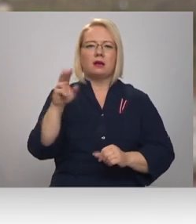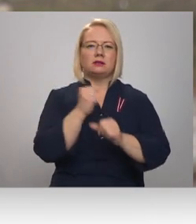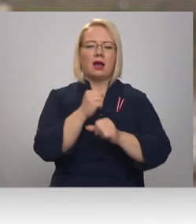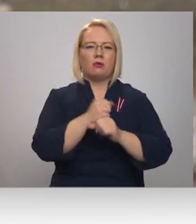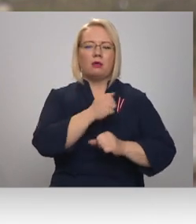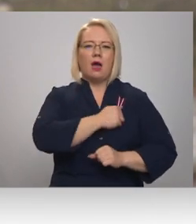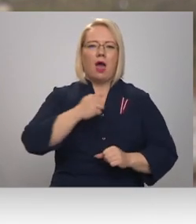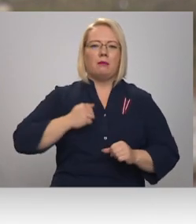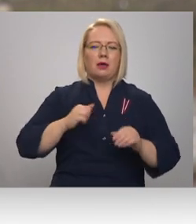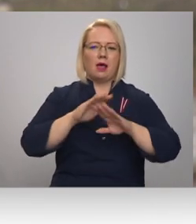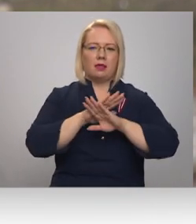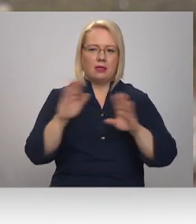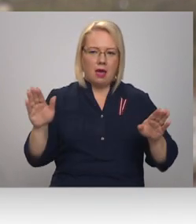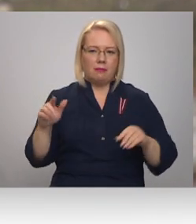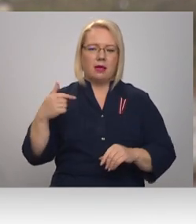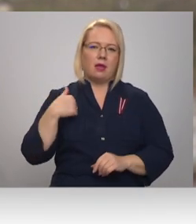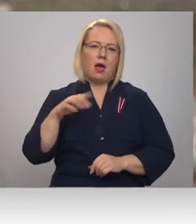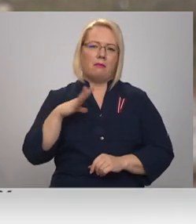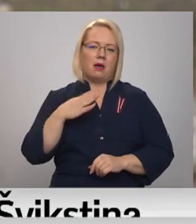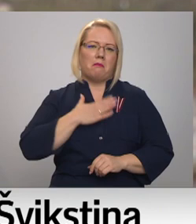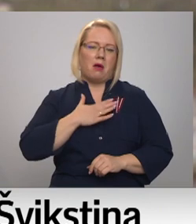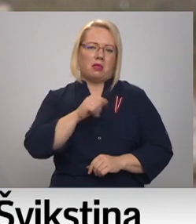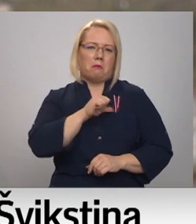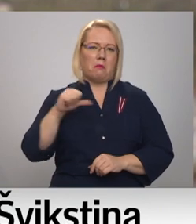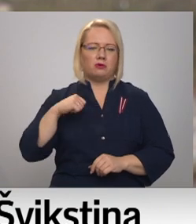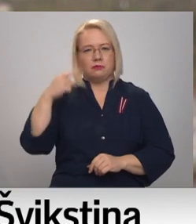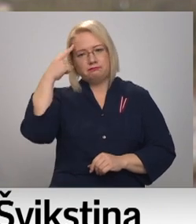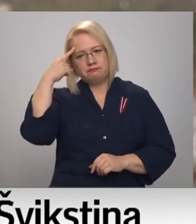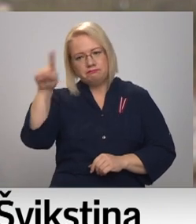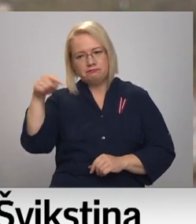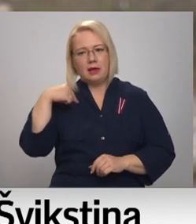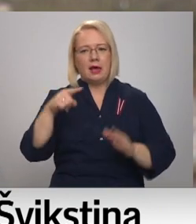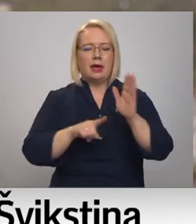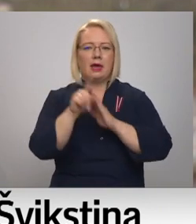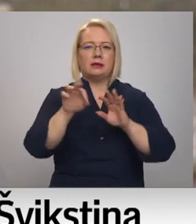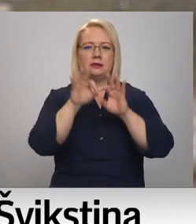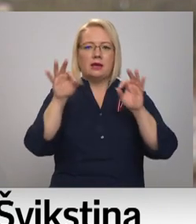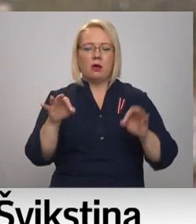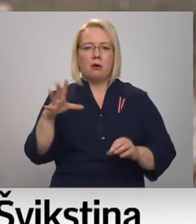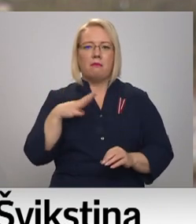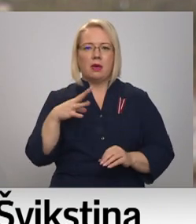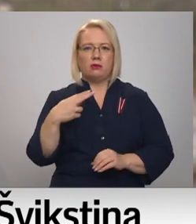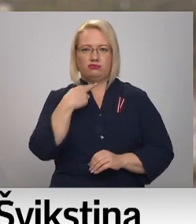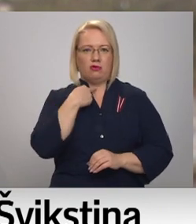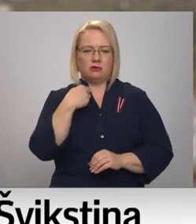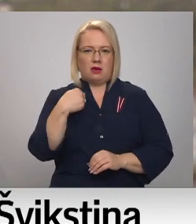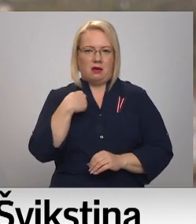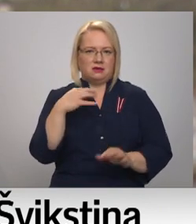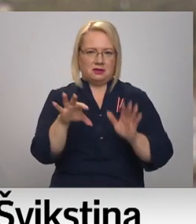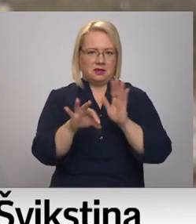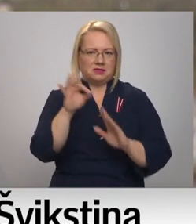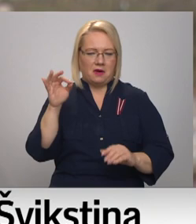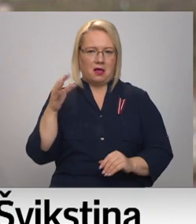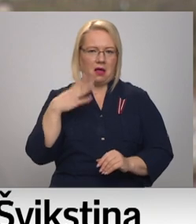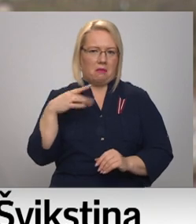bruņotajos spēkos. Tā bija manas pašas kaut kāda iniciatīva, un ja sākotnēji vecākiem bija liels šoks par to, ka pēc tā